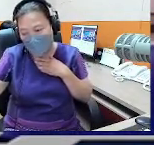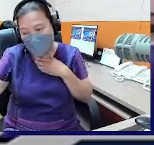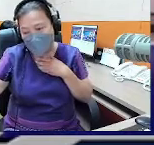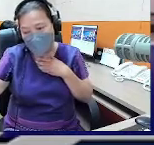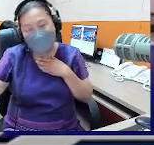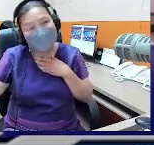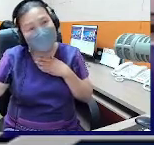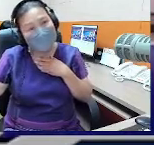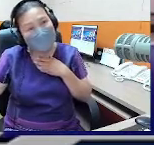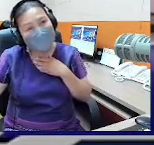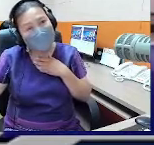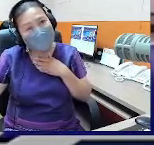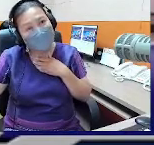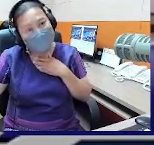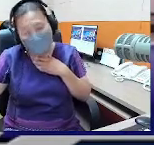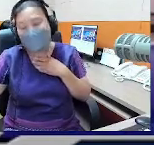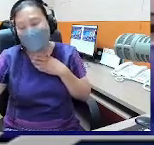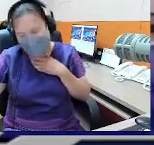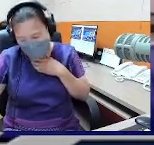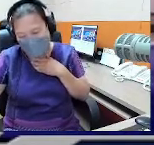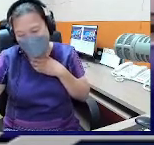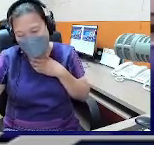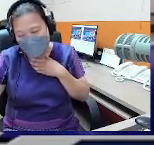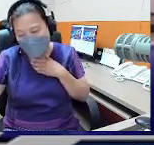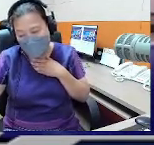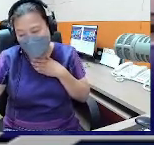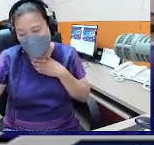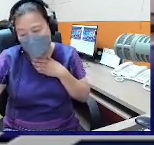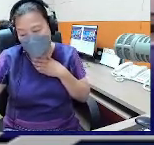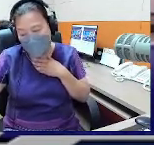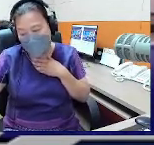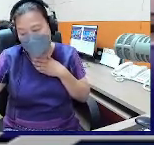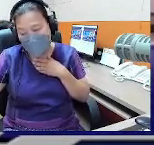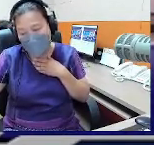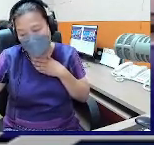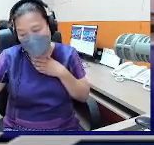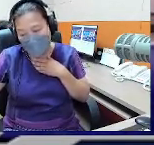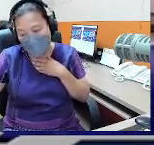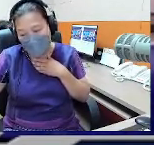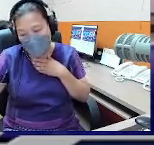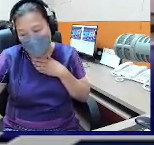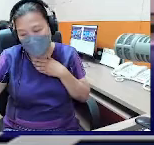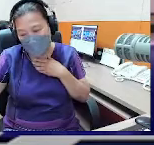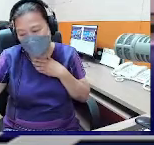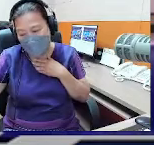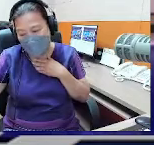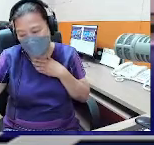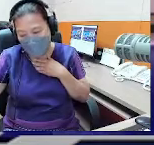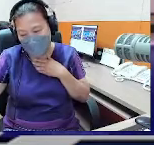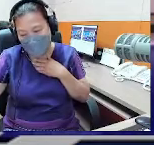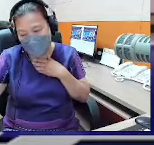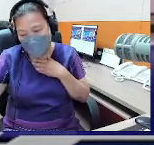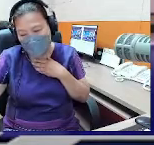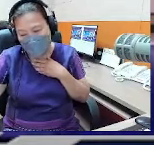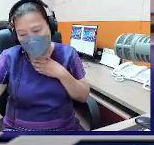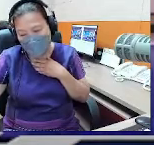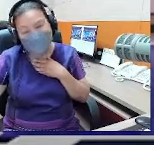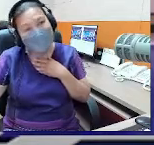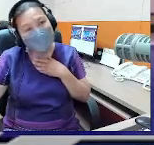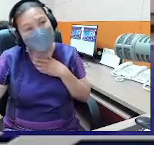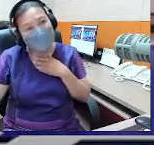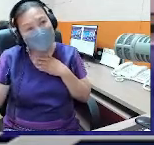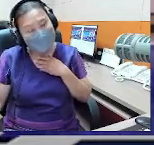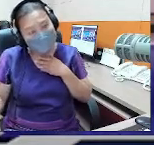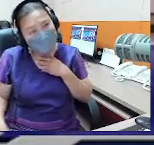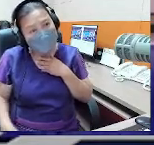ครัวค่ะเรามีครัวสวนดุสิตนะคะ เพื ่อท่านใดแวะผ่านหรือตอนเที่ยงๆค่ะพักกลางวันเนี้ยค่ะสามารถแวะไปทานอาหารได้